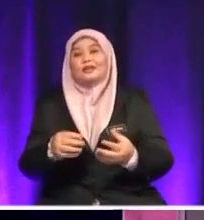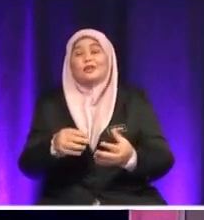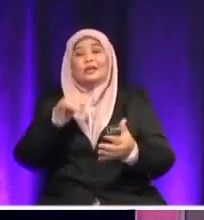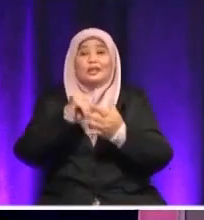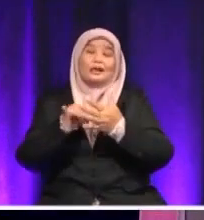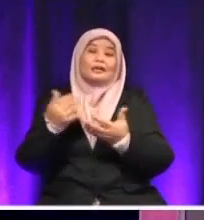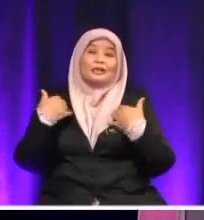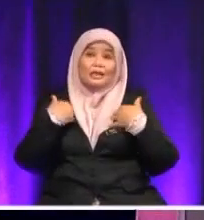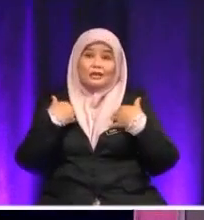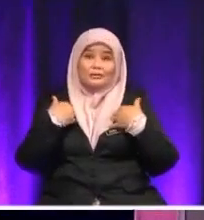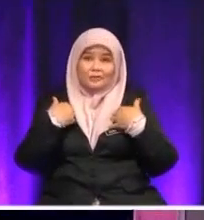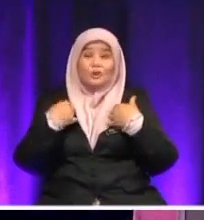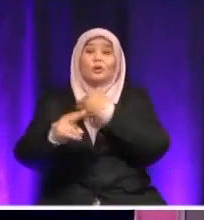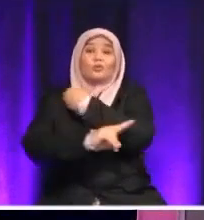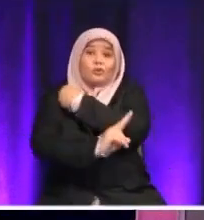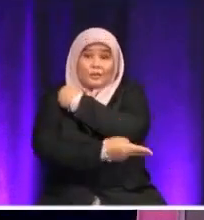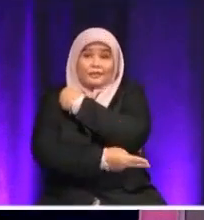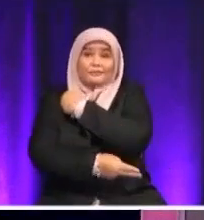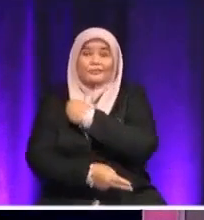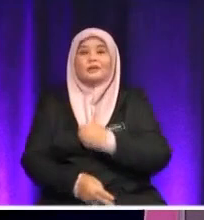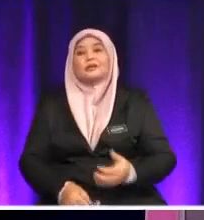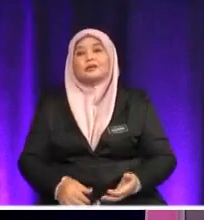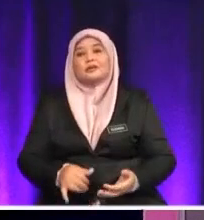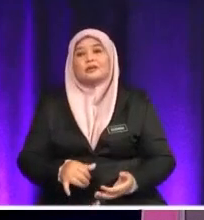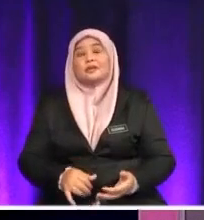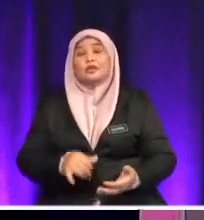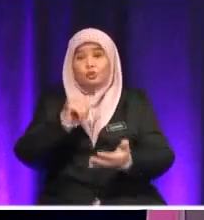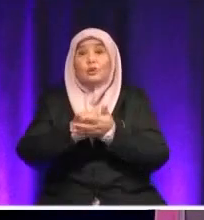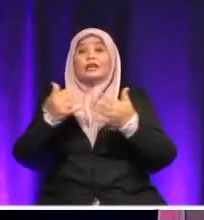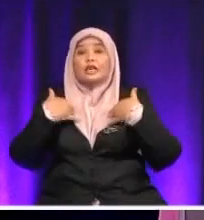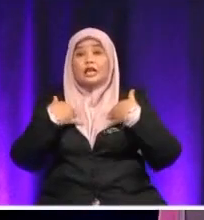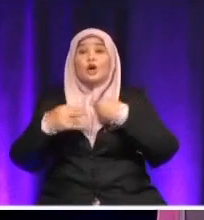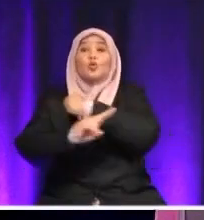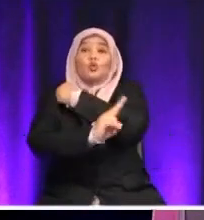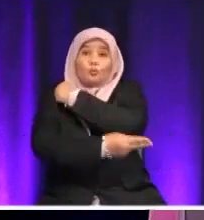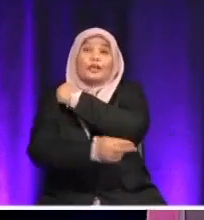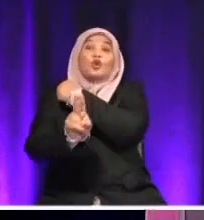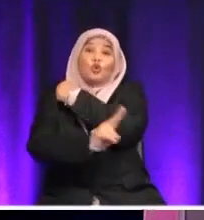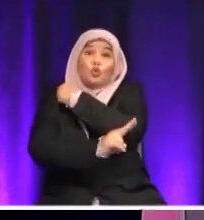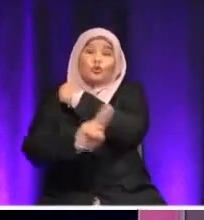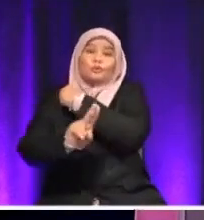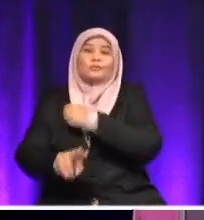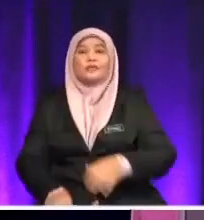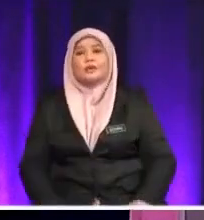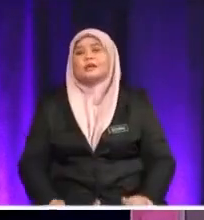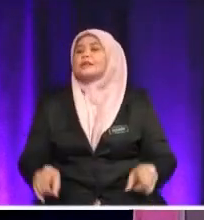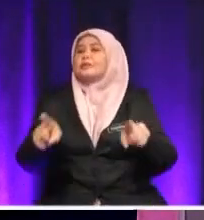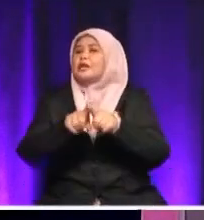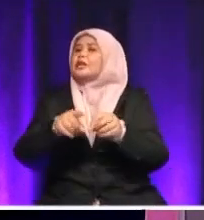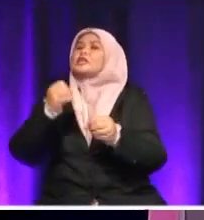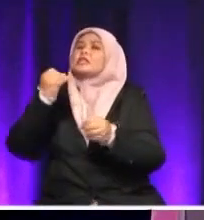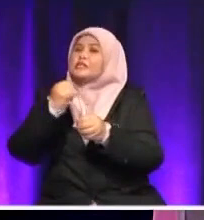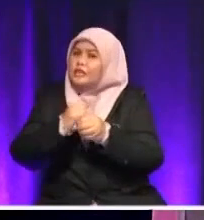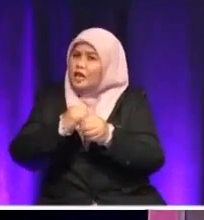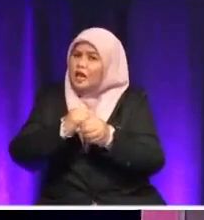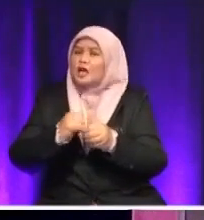hukuman hudud. Kalau ada hukuman dan kesalahan, itu hukuman hudud sebenarnya. Okey, contoh macam zina, macam mencuri.